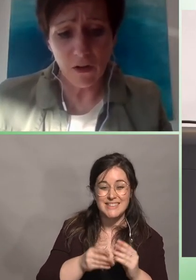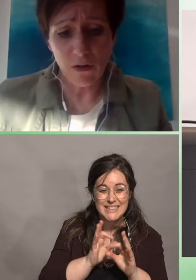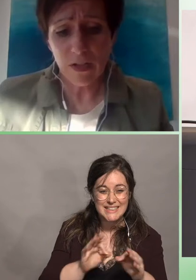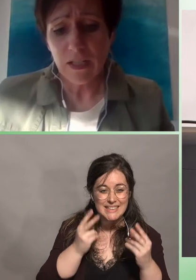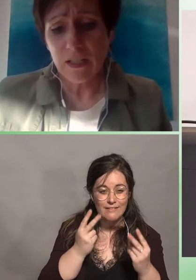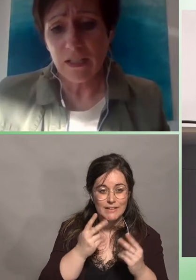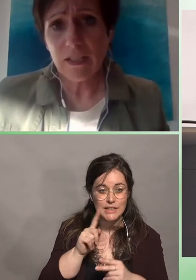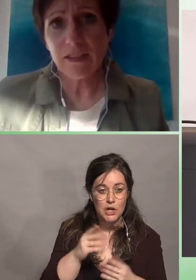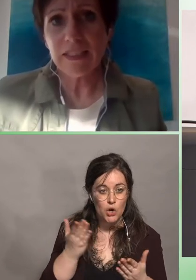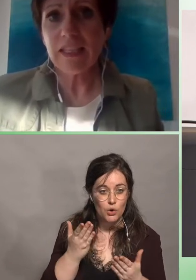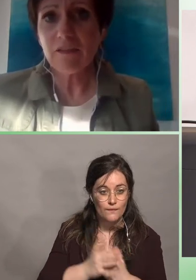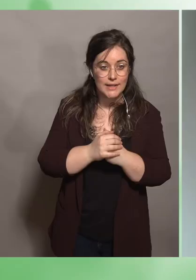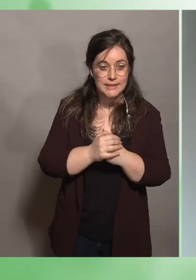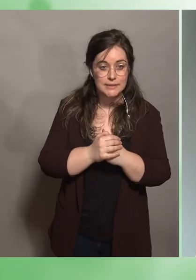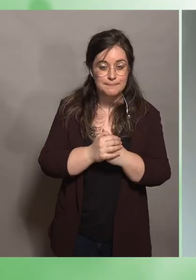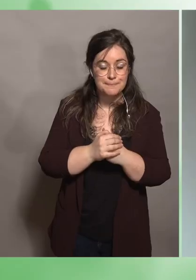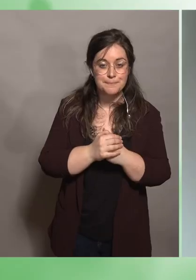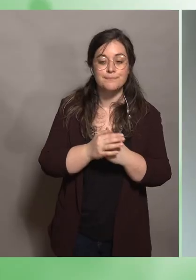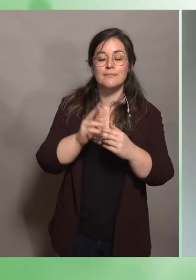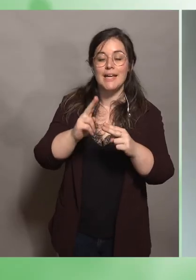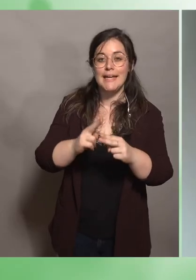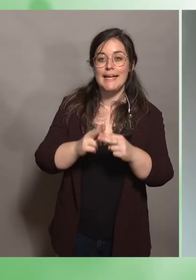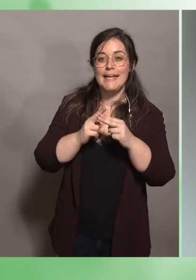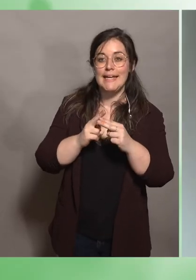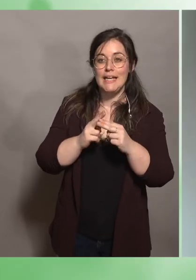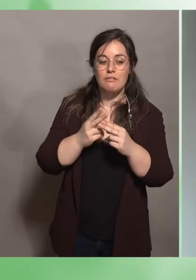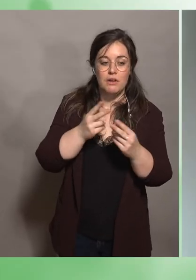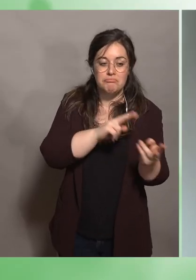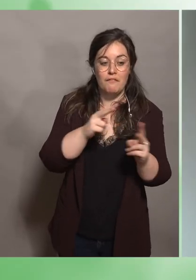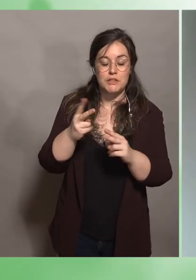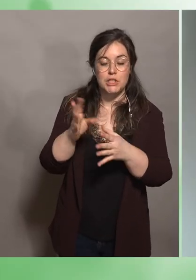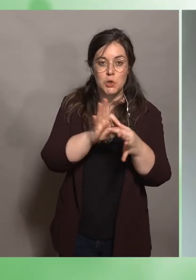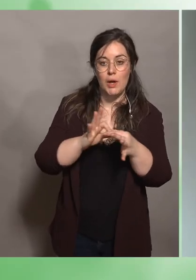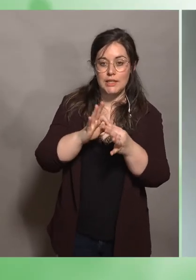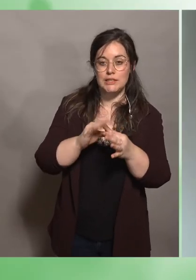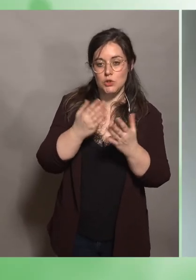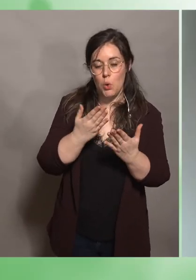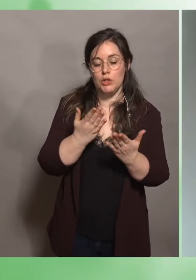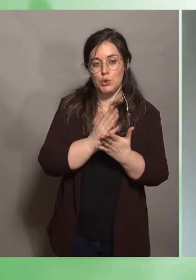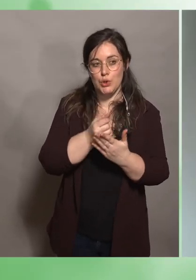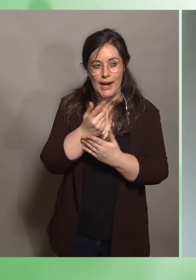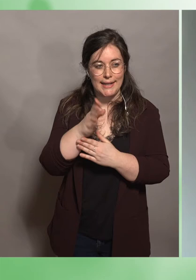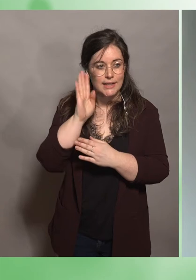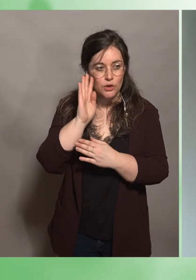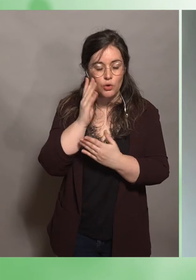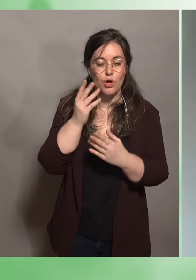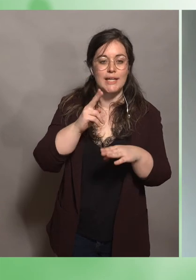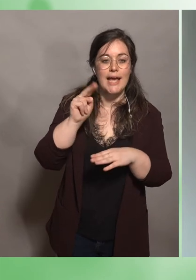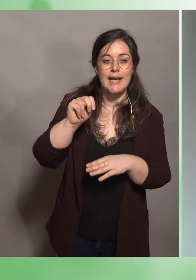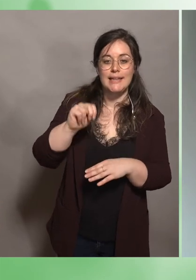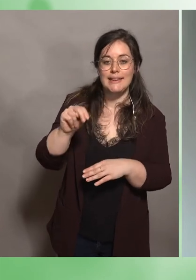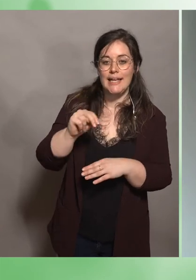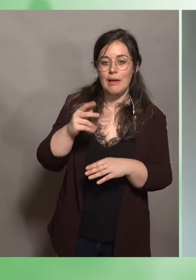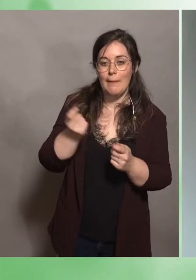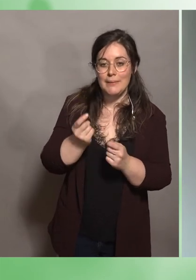wichtig ist auch hier die Hilfe, die es durch unterschiedlichste Organisationen, wir haben heute schon einige gehört, das Nebenbetriebsservice,